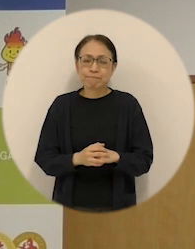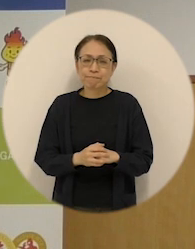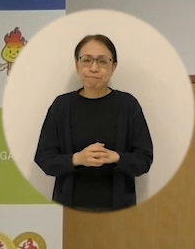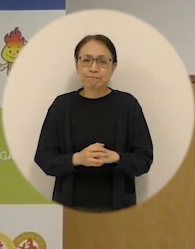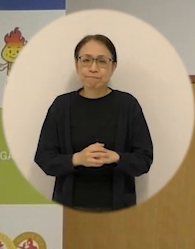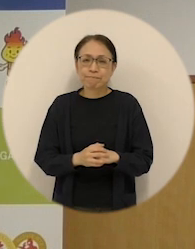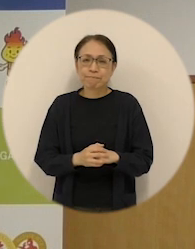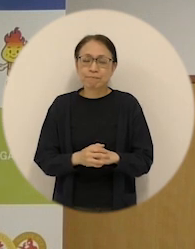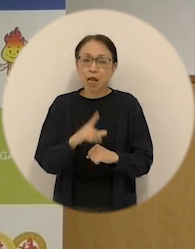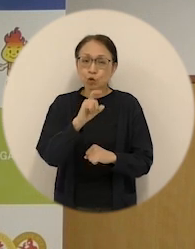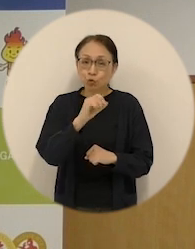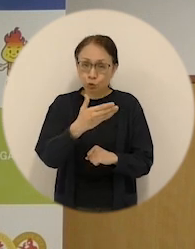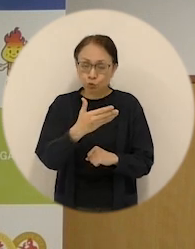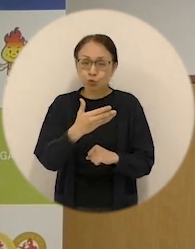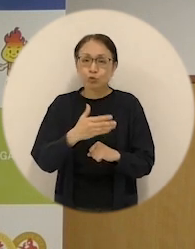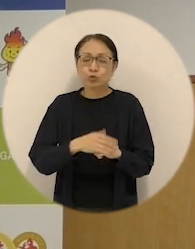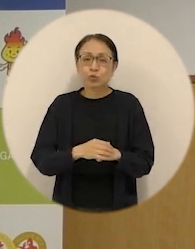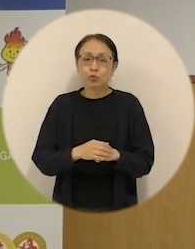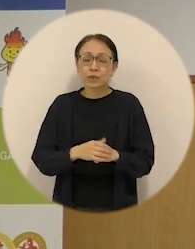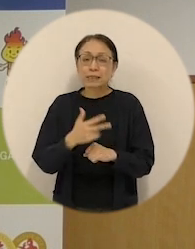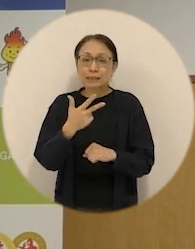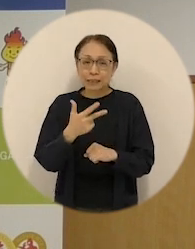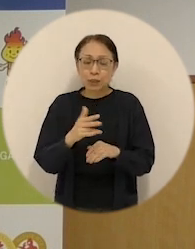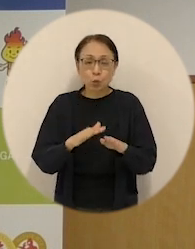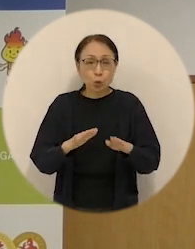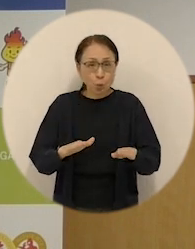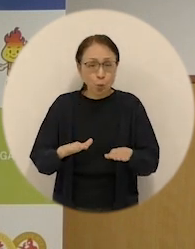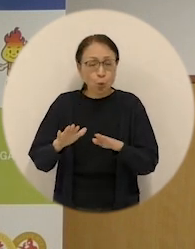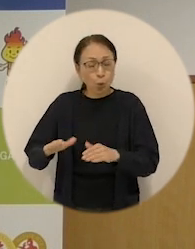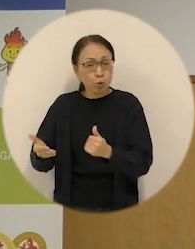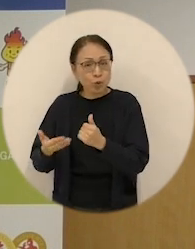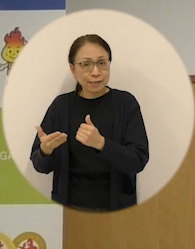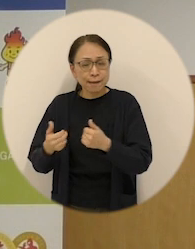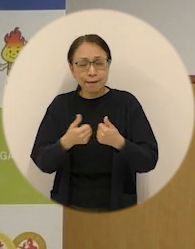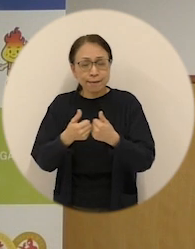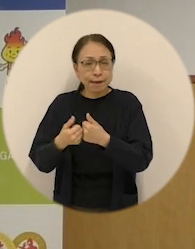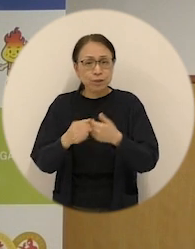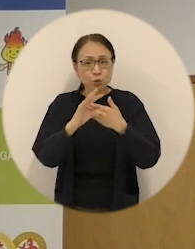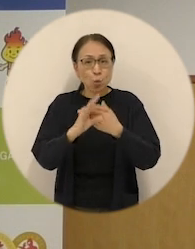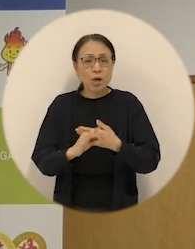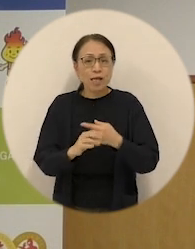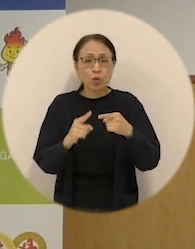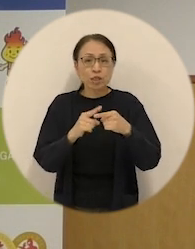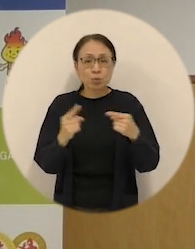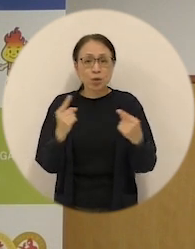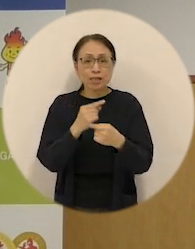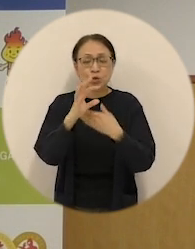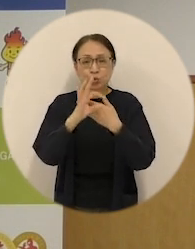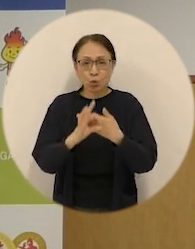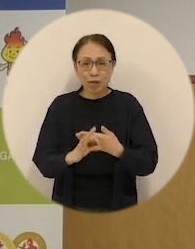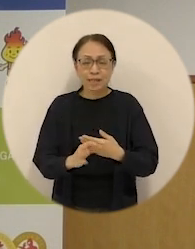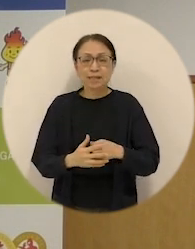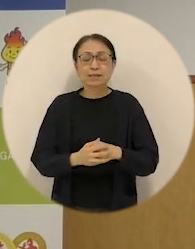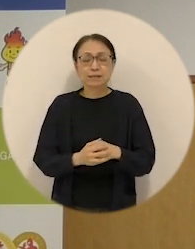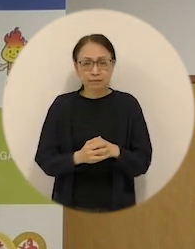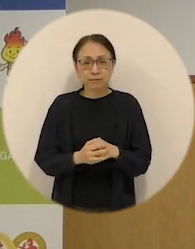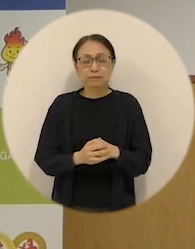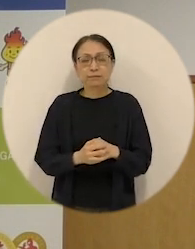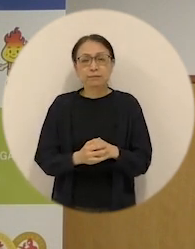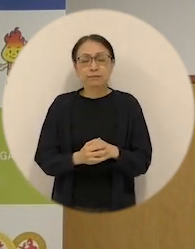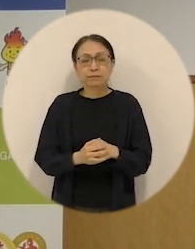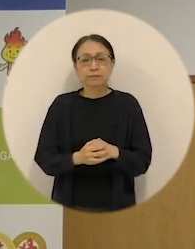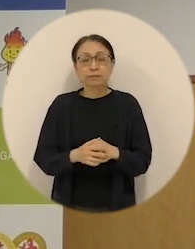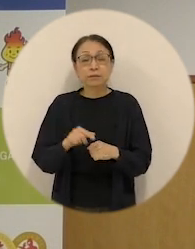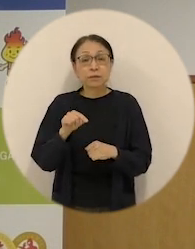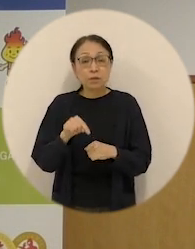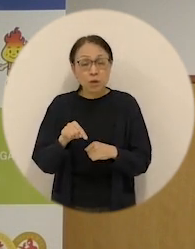議案第19号須賀川市子ども子育て会議条例の一部を改正する条例でありますが、